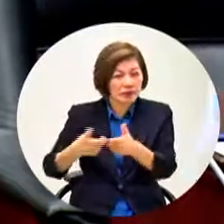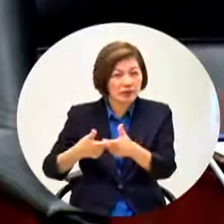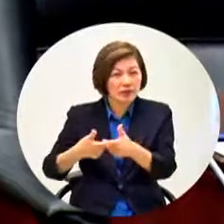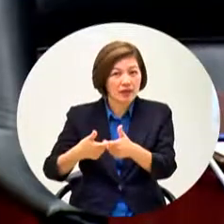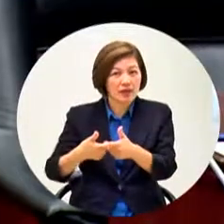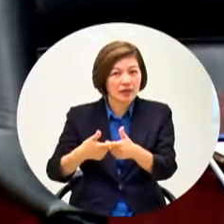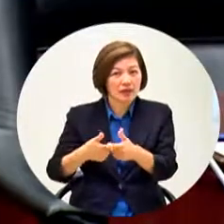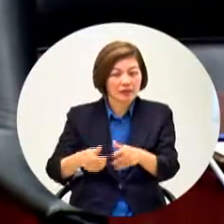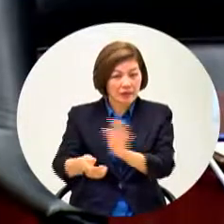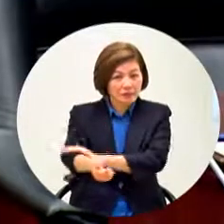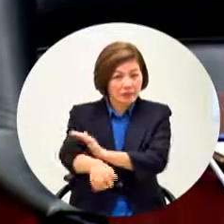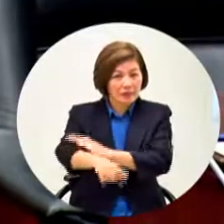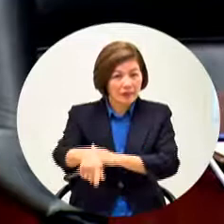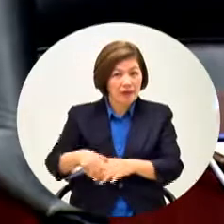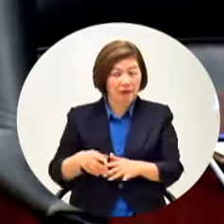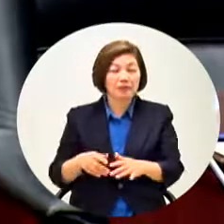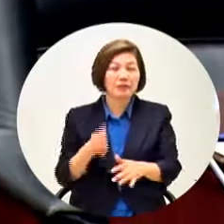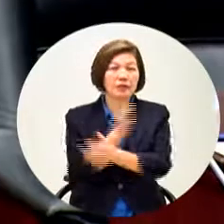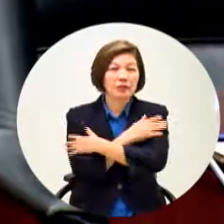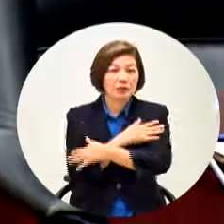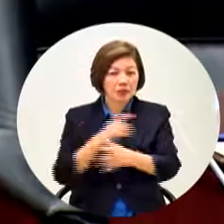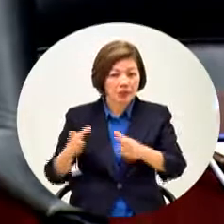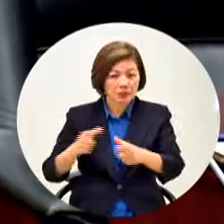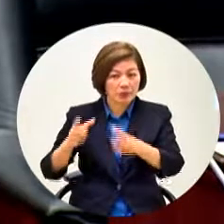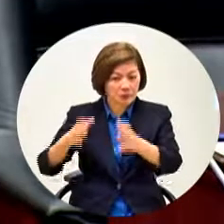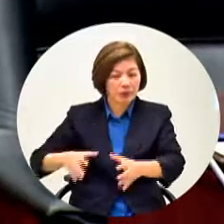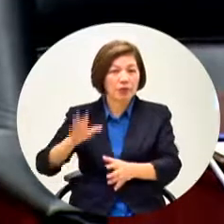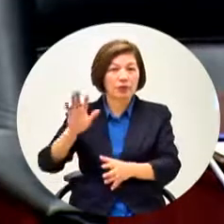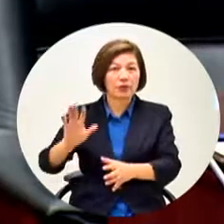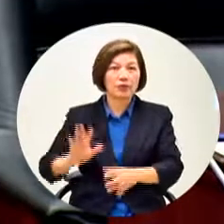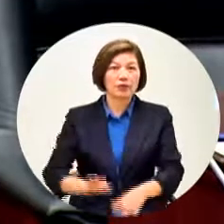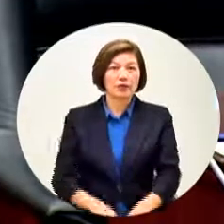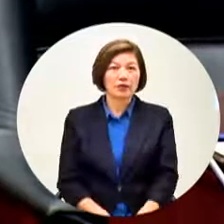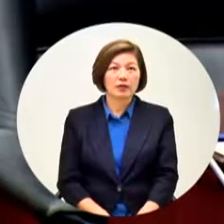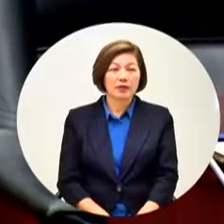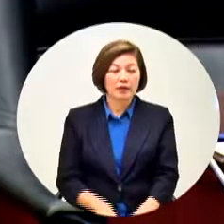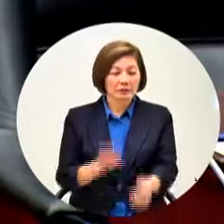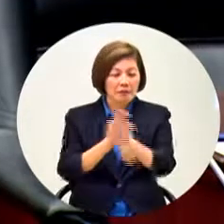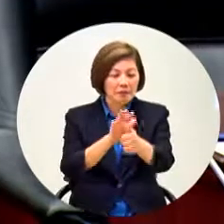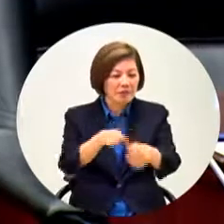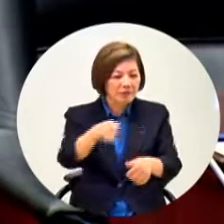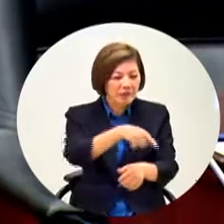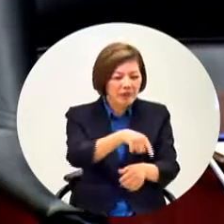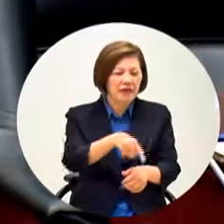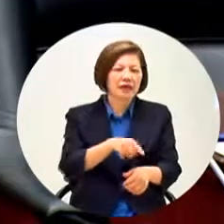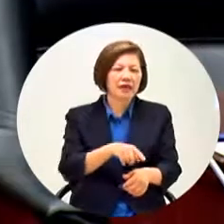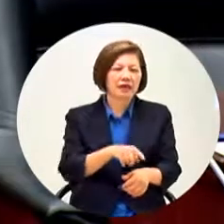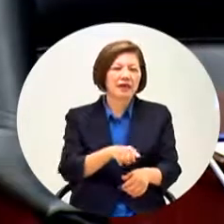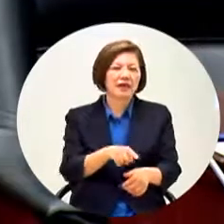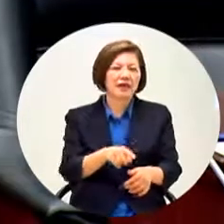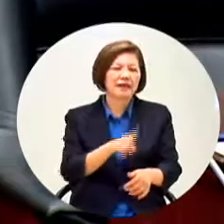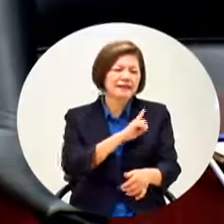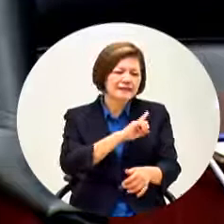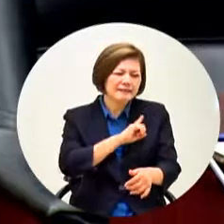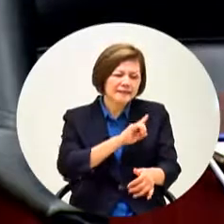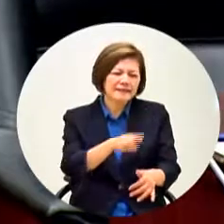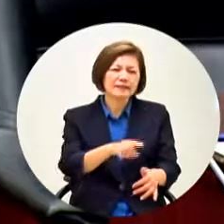园，讲叫伊是咪吼，都替安处理，讲家己吼，另外